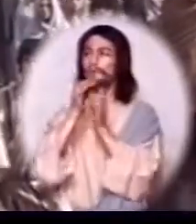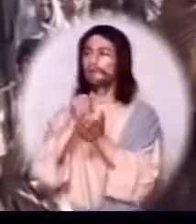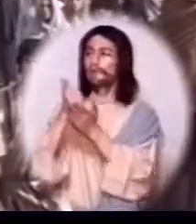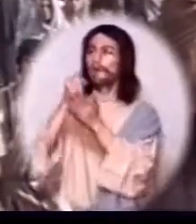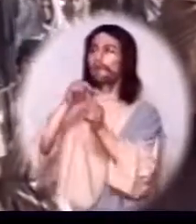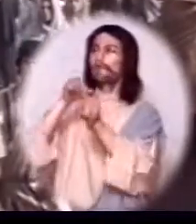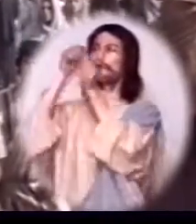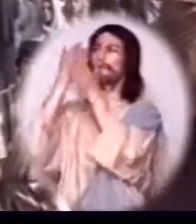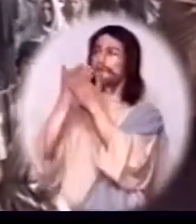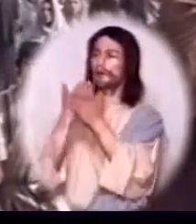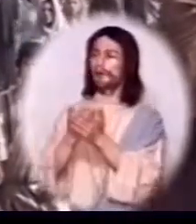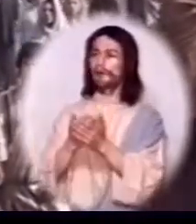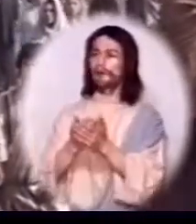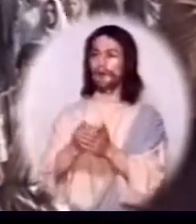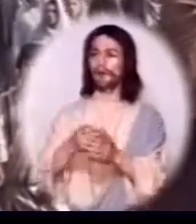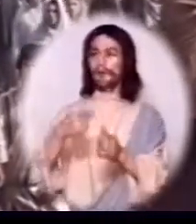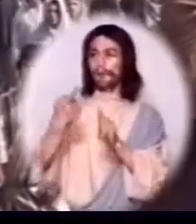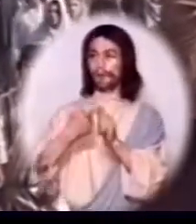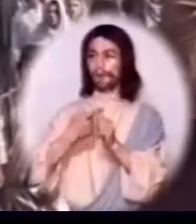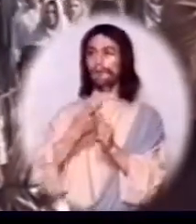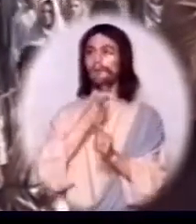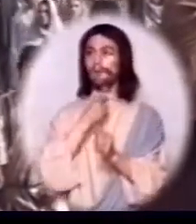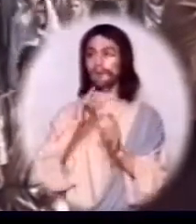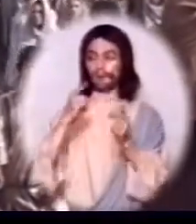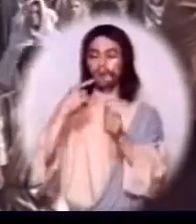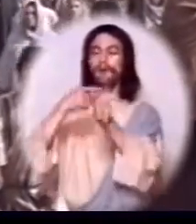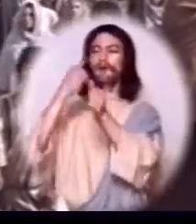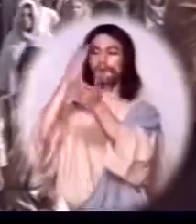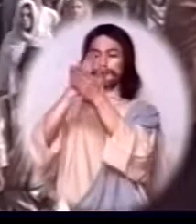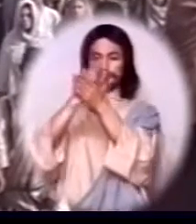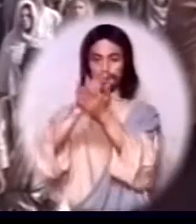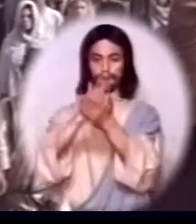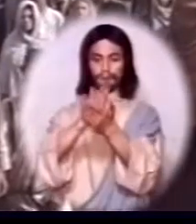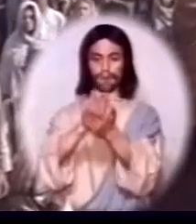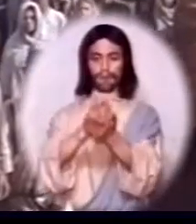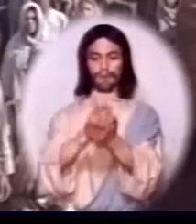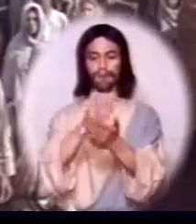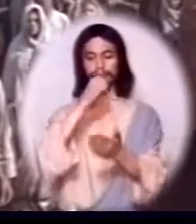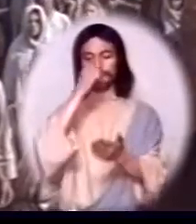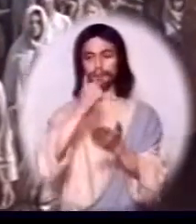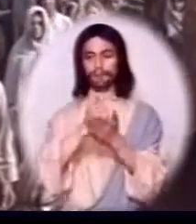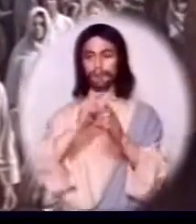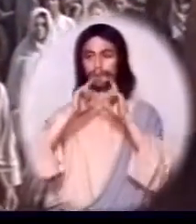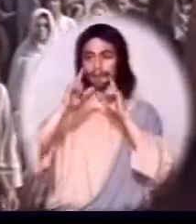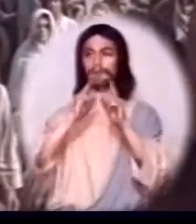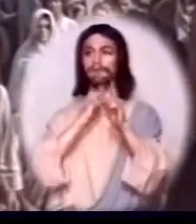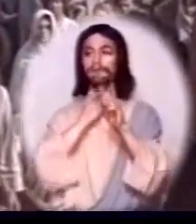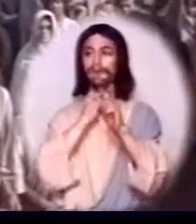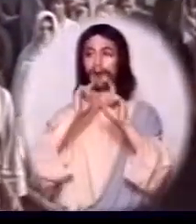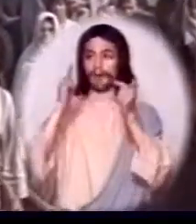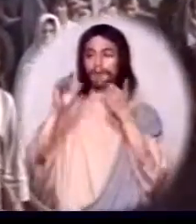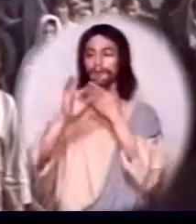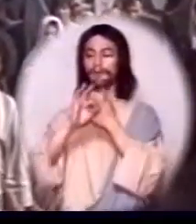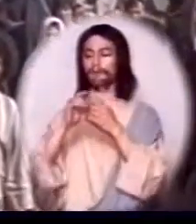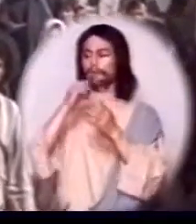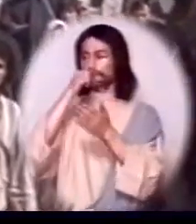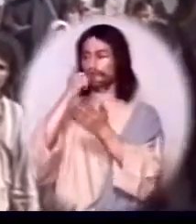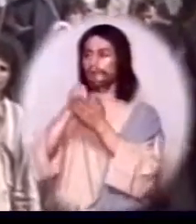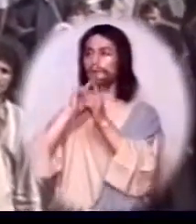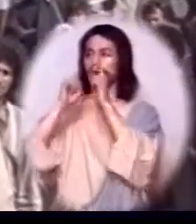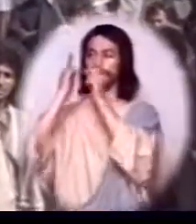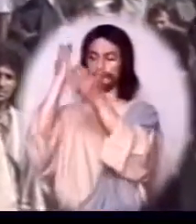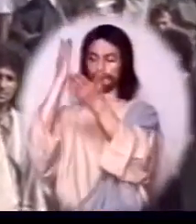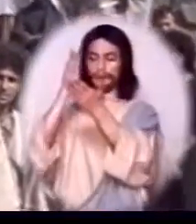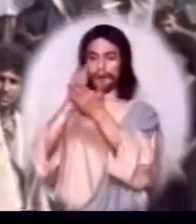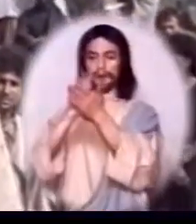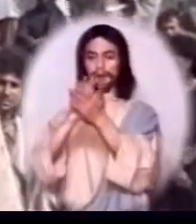예수님 구해주세요. 비판을 받지 아니하려거든 비판하지 말라. 정죄를 받지 아니하려거든